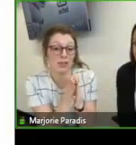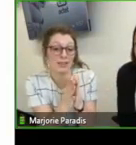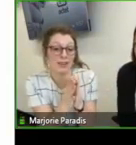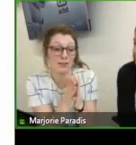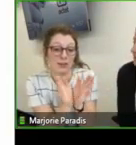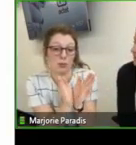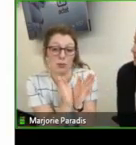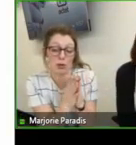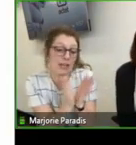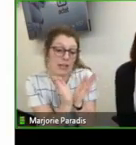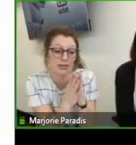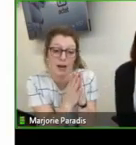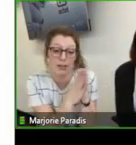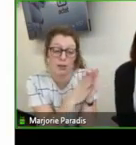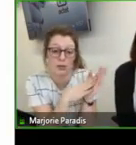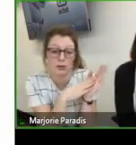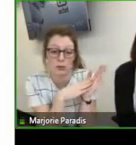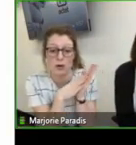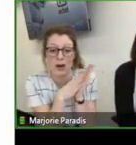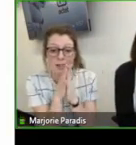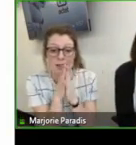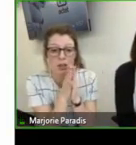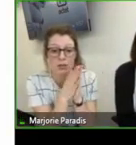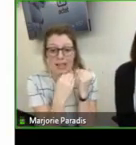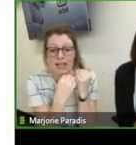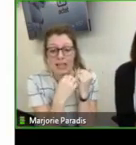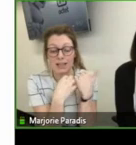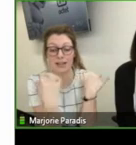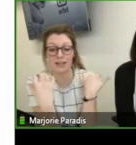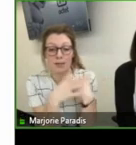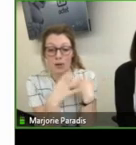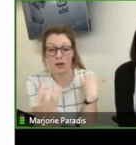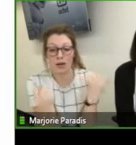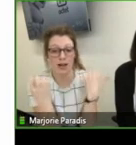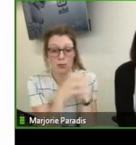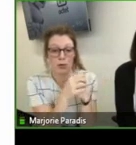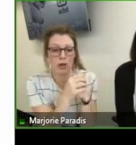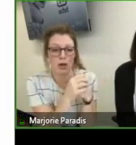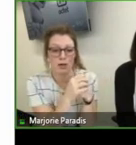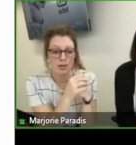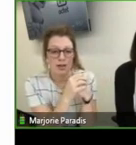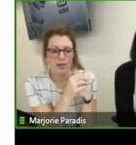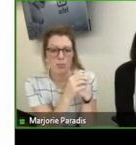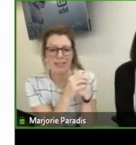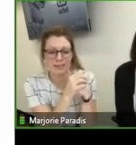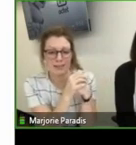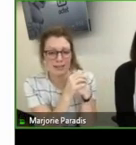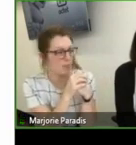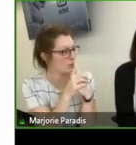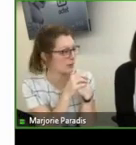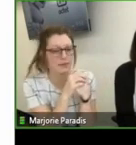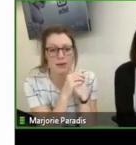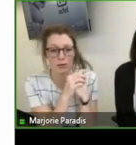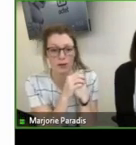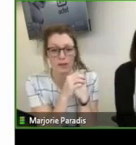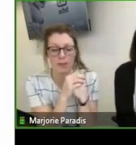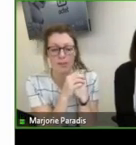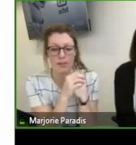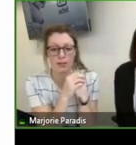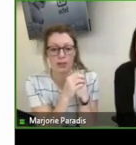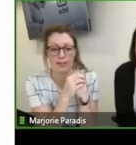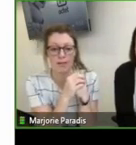vous pouvez réutiliser en fait tout. Là, ben, évidemment, là, on est toujours en libre, là, mais n'hésitez pas à nous... à nous piquer des diapositives. Ça va nous